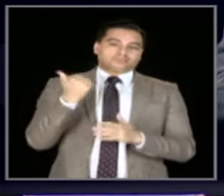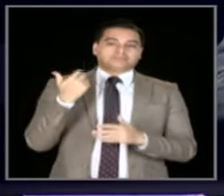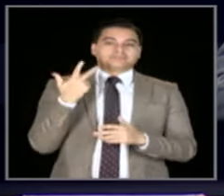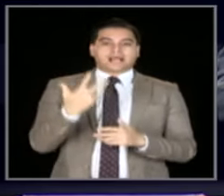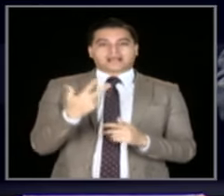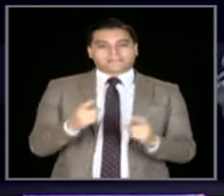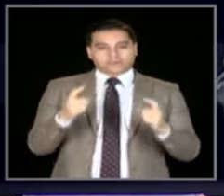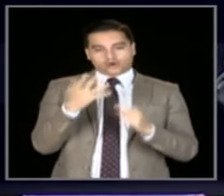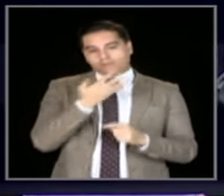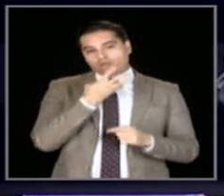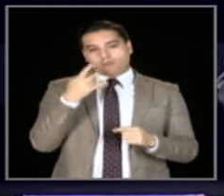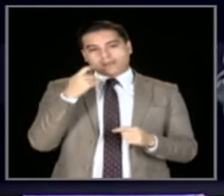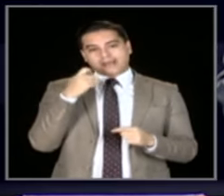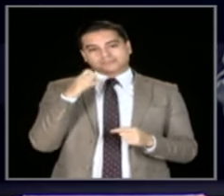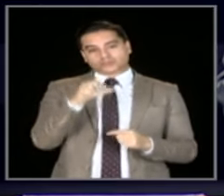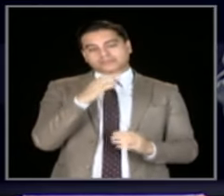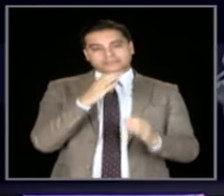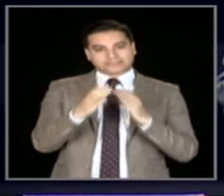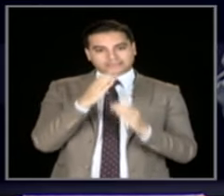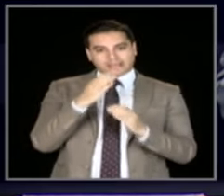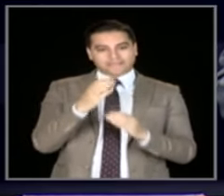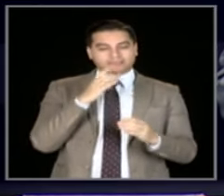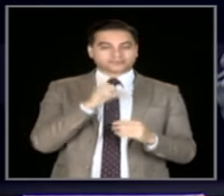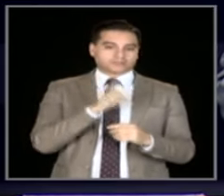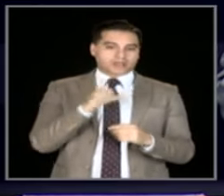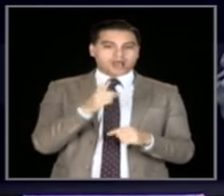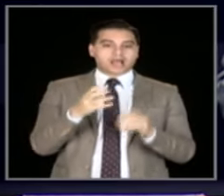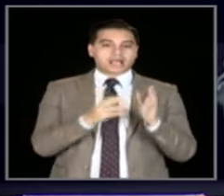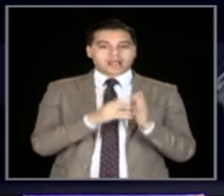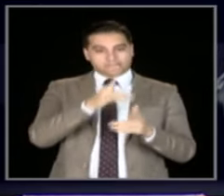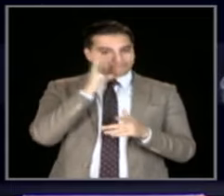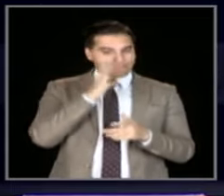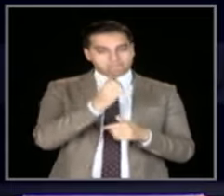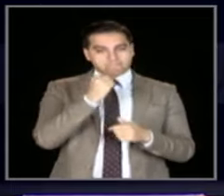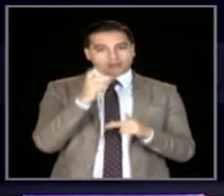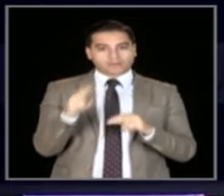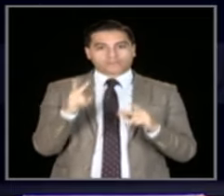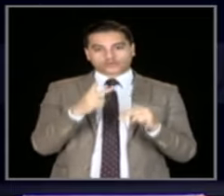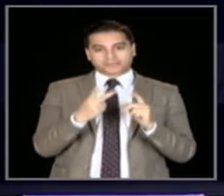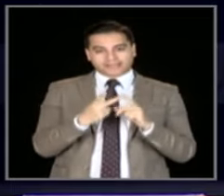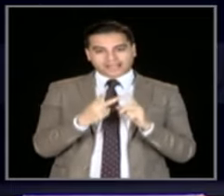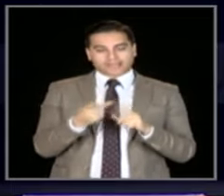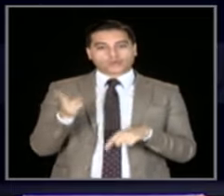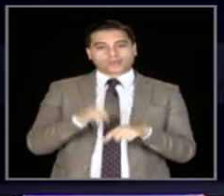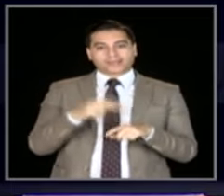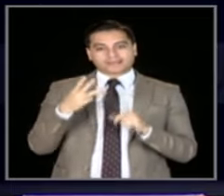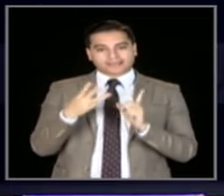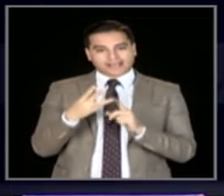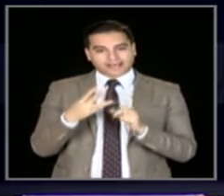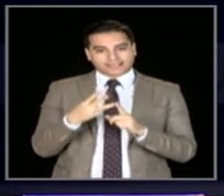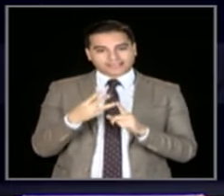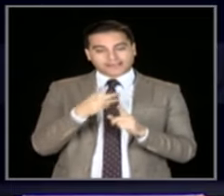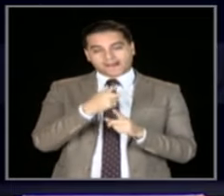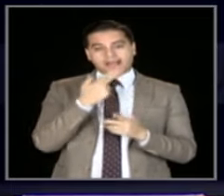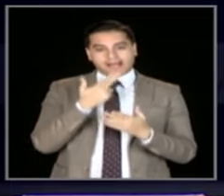ماتشات 495 نقطة إجابات صحيحة. جامعة بطل الموسم الثاني والثالث،